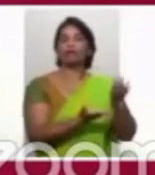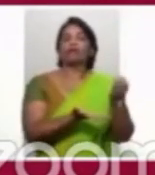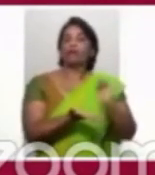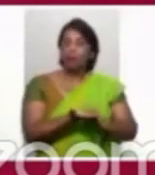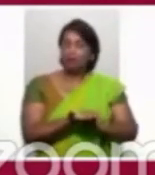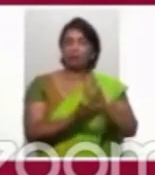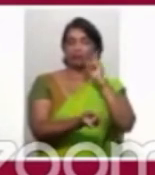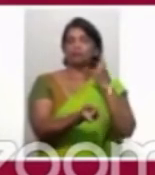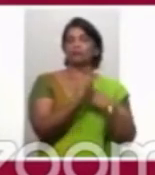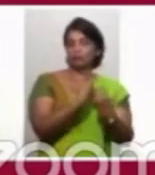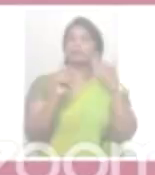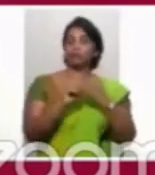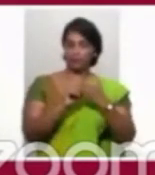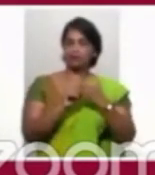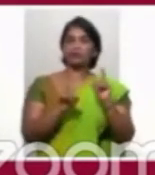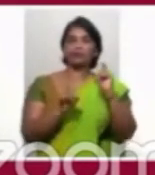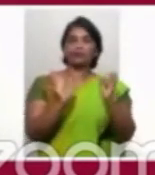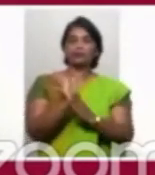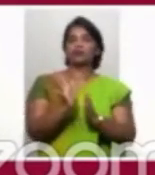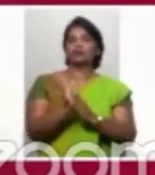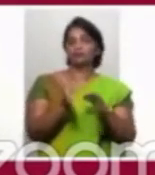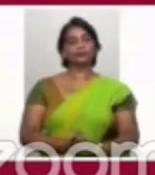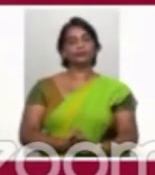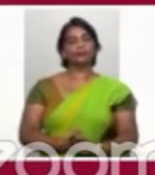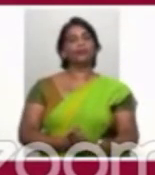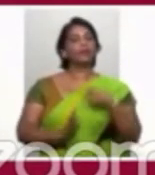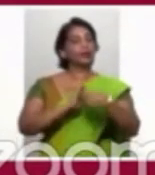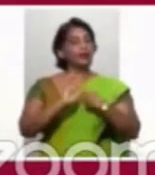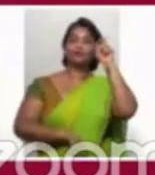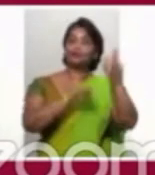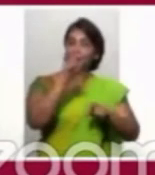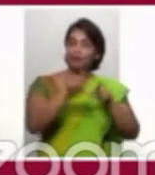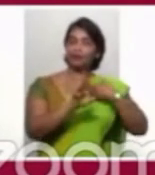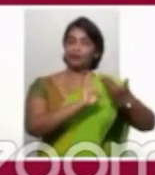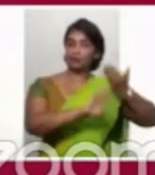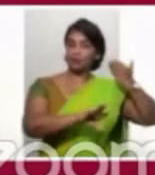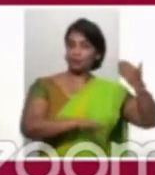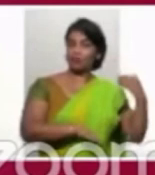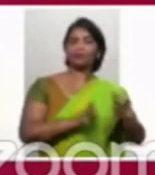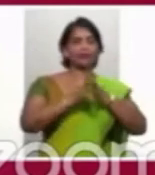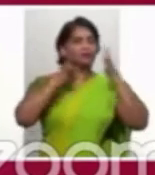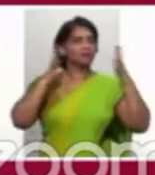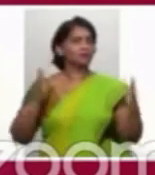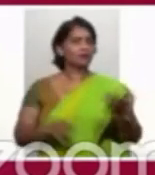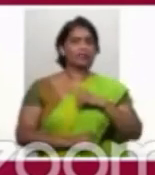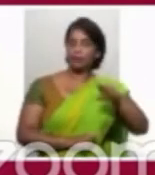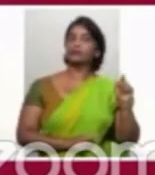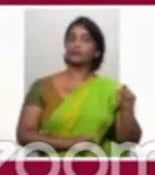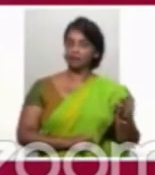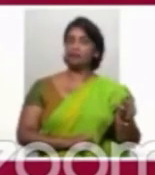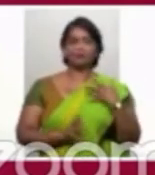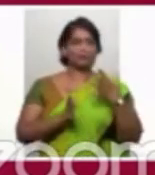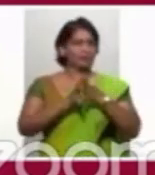නැවත සලකා බැලීම පිළිබඳව කමිටුවක් පත් කරන්න තීන්දුව කරා. රටේ ජනතාව පහුගිය කාලේ විශාල වශයෙන් ඉල්ලා සිටියා